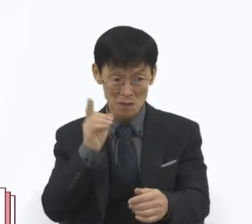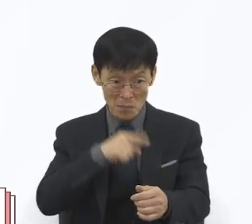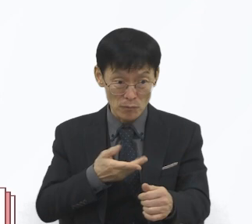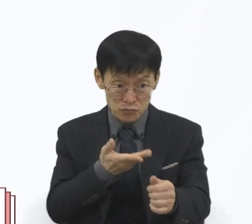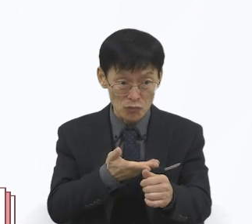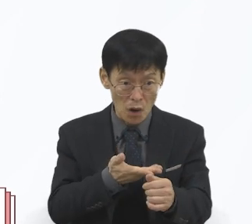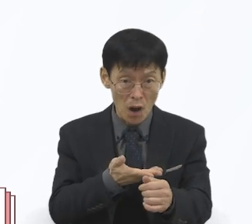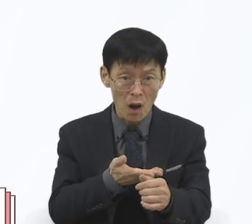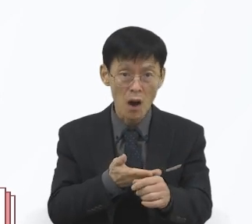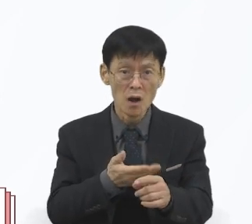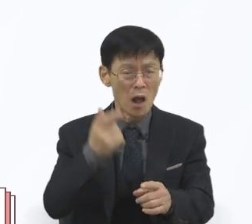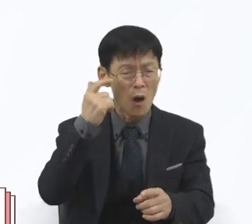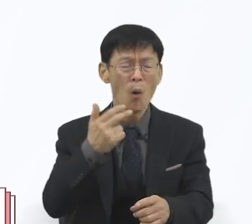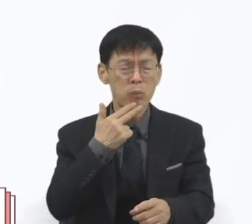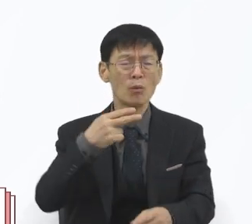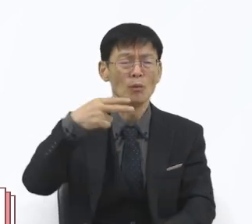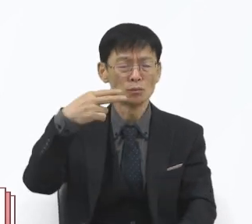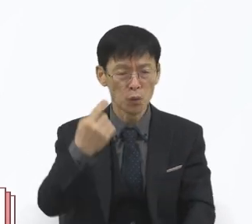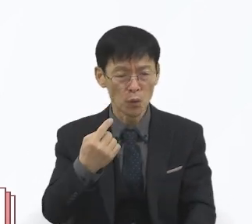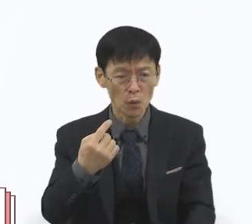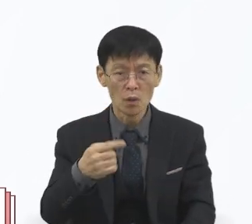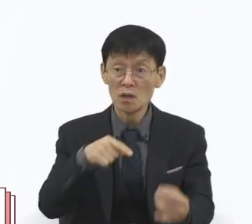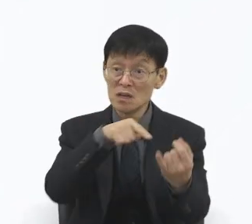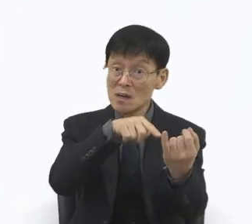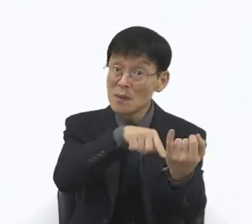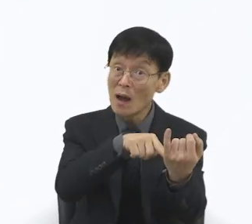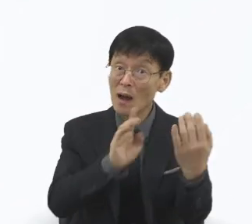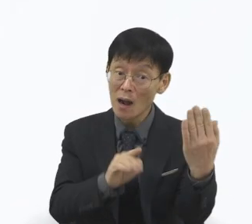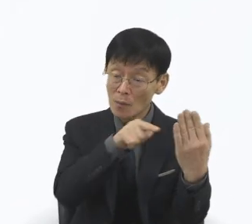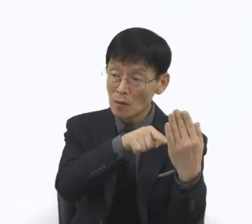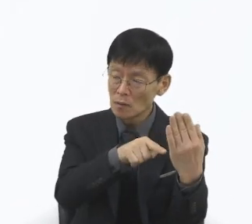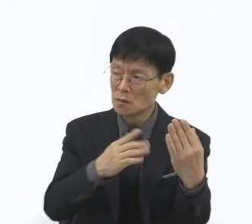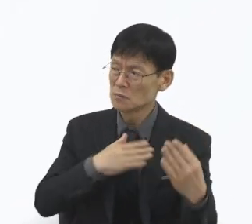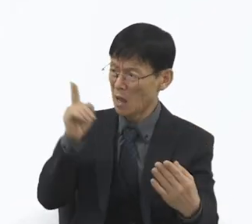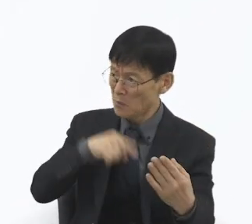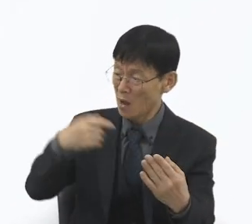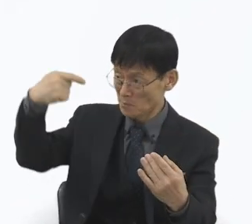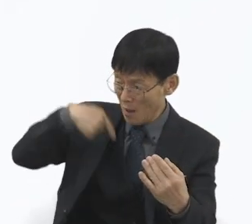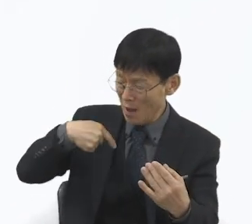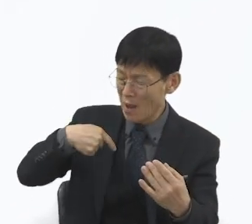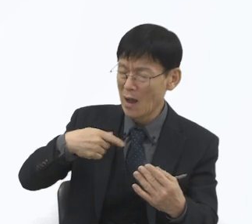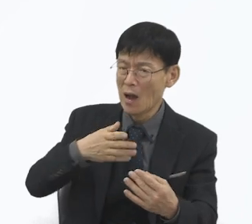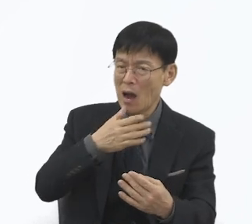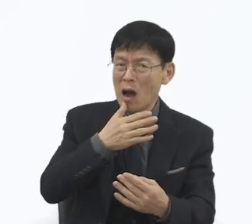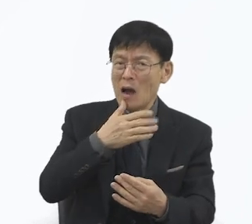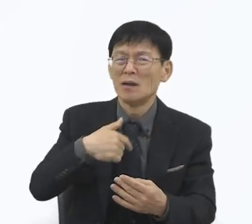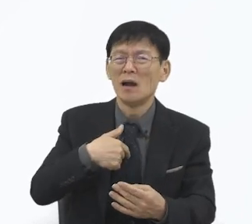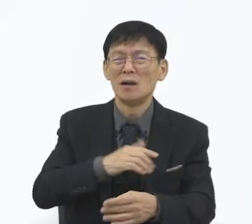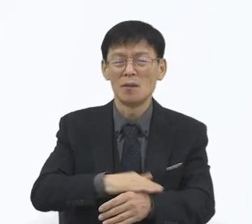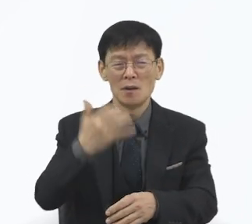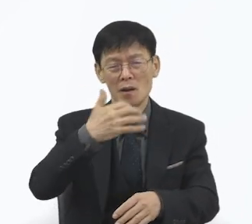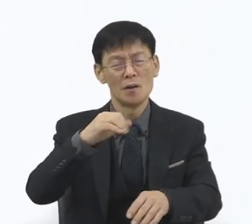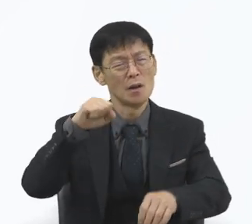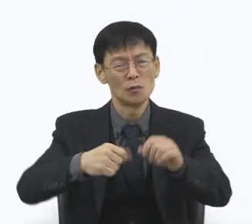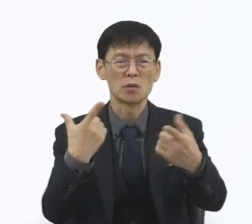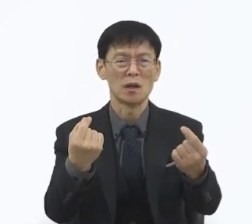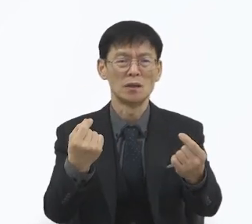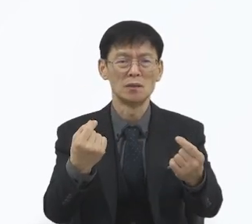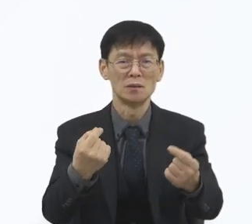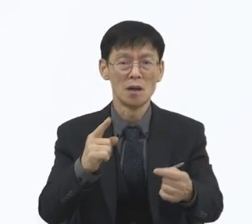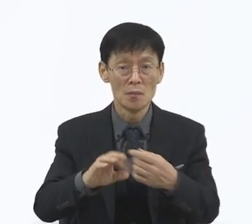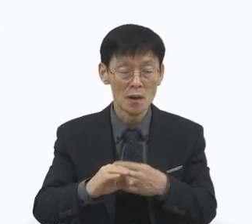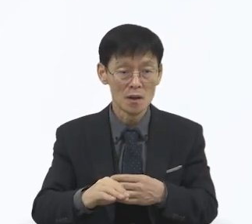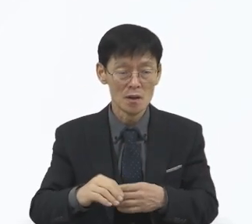사람을 불쾌하게 하려는 생각이 없더라도 다른 사람이 불쾌하게 느꼈다면 성희롱 행위자,